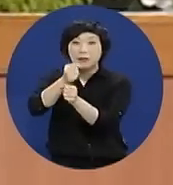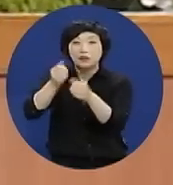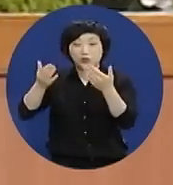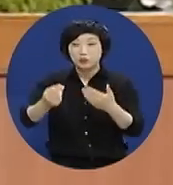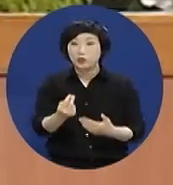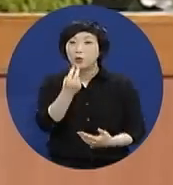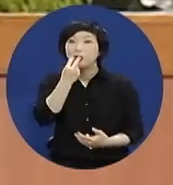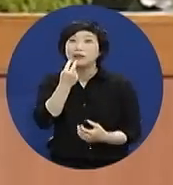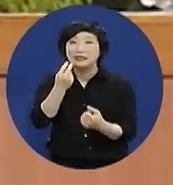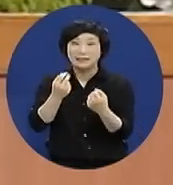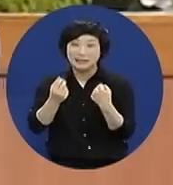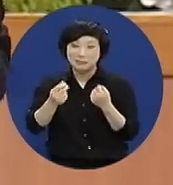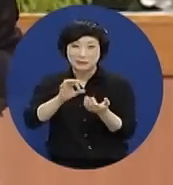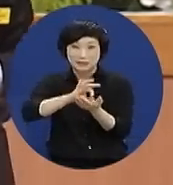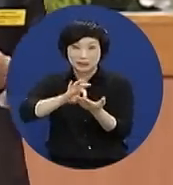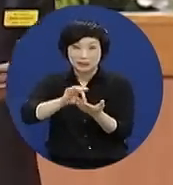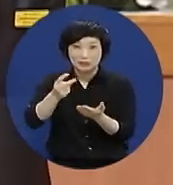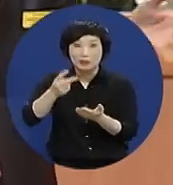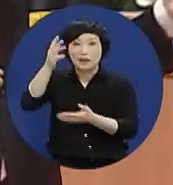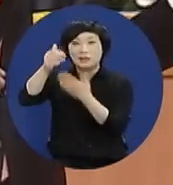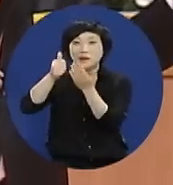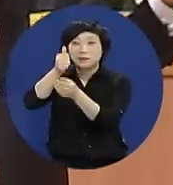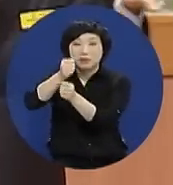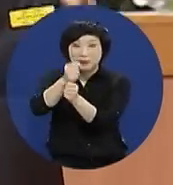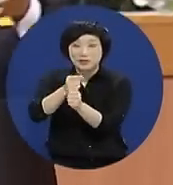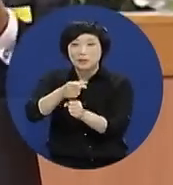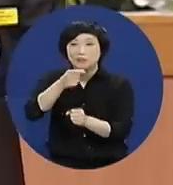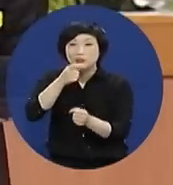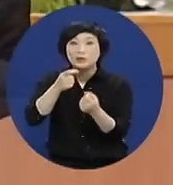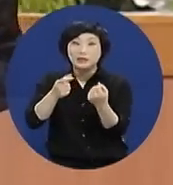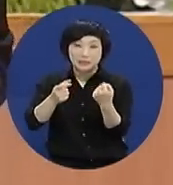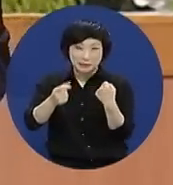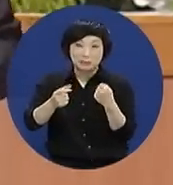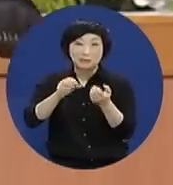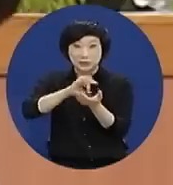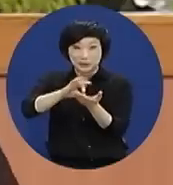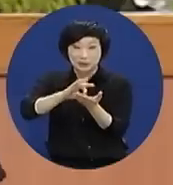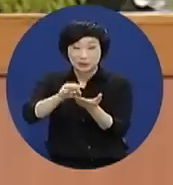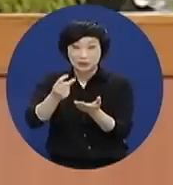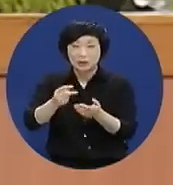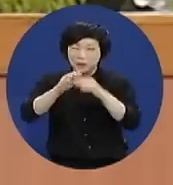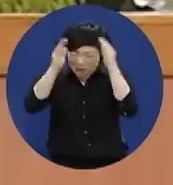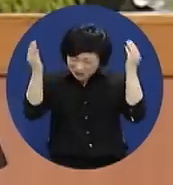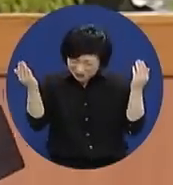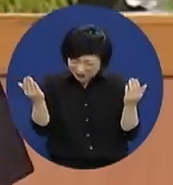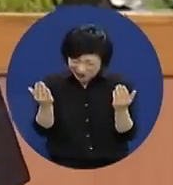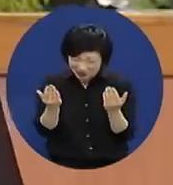のエネルギ水のエネルギーを必要に応じ